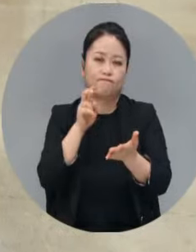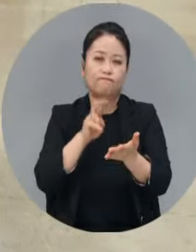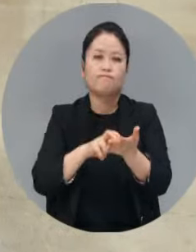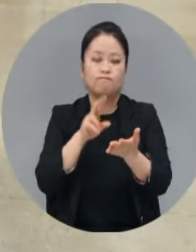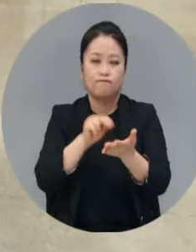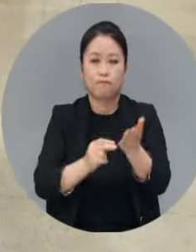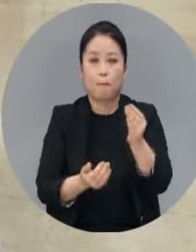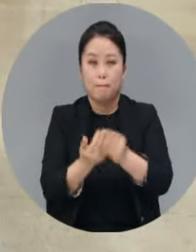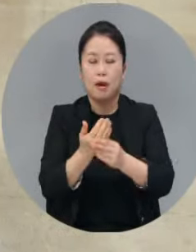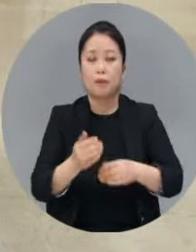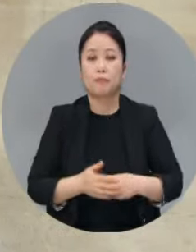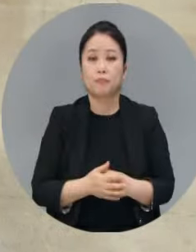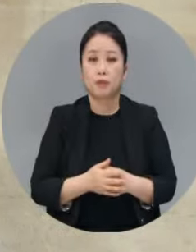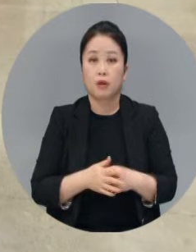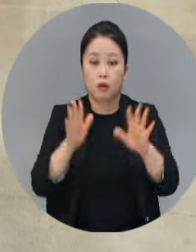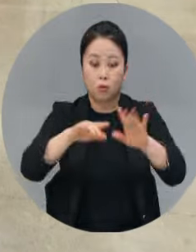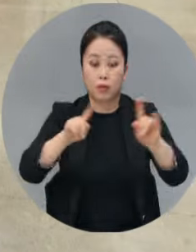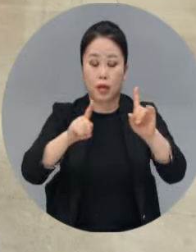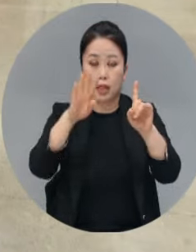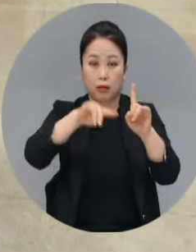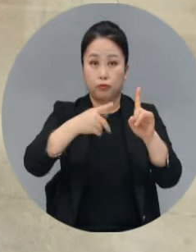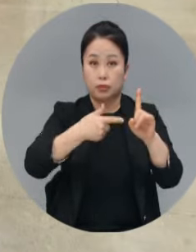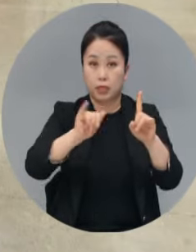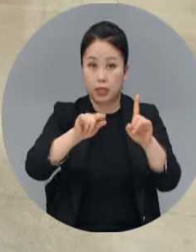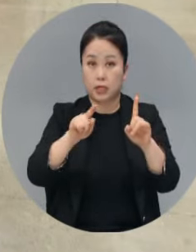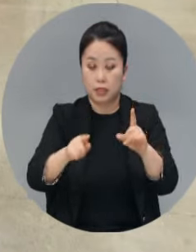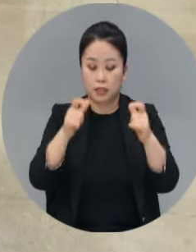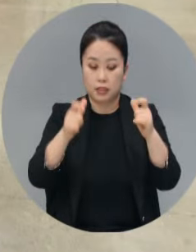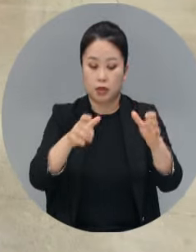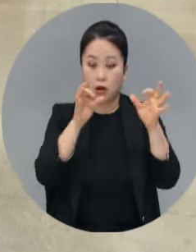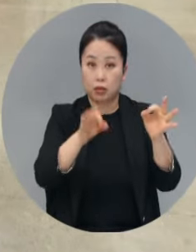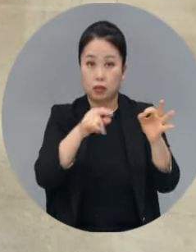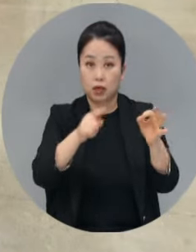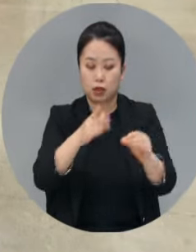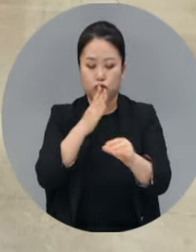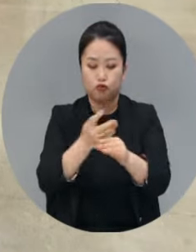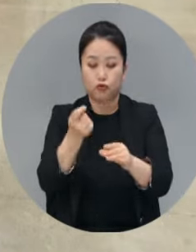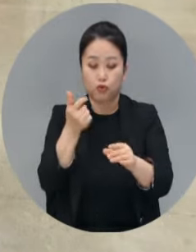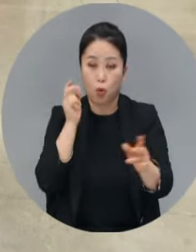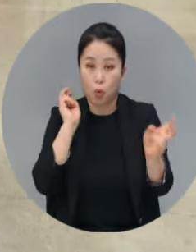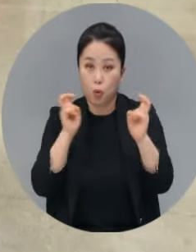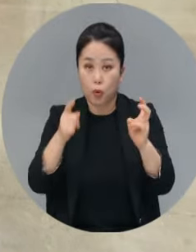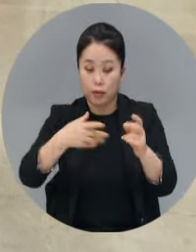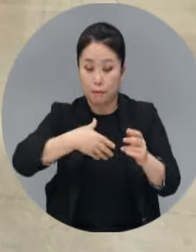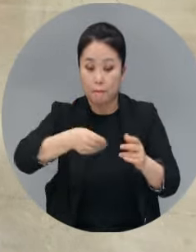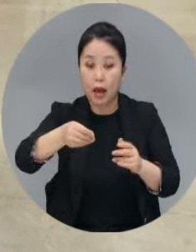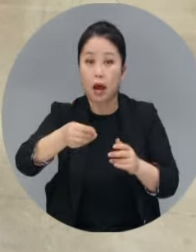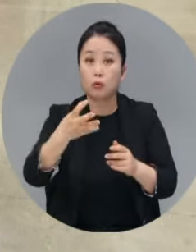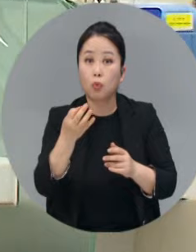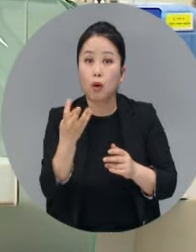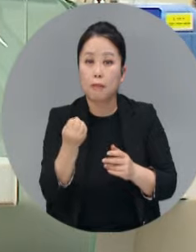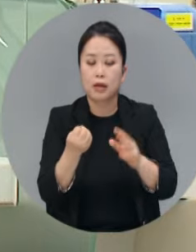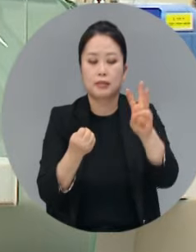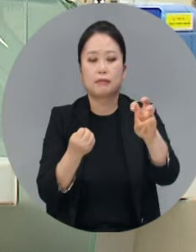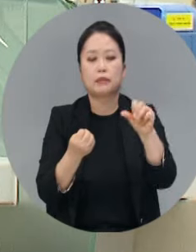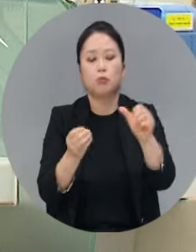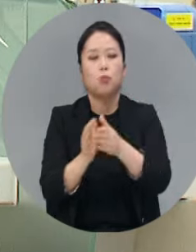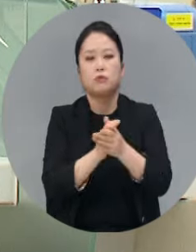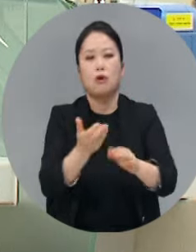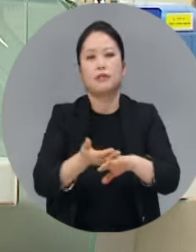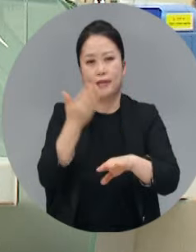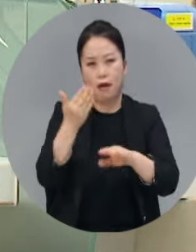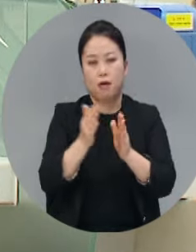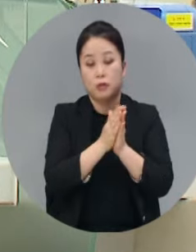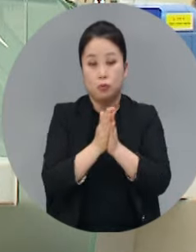기자입니다 올해 1분기 지역 은행이 지역 중소기업에 내준 대출액은 15조원이 넘습니다